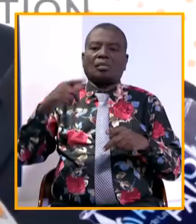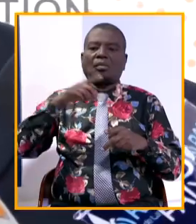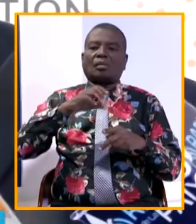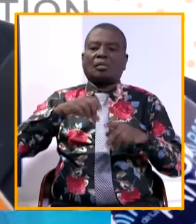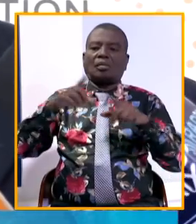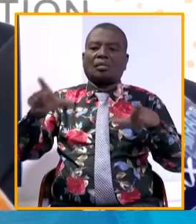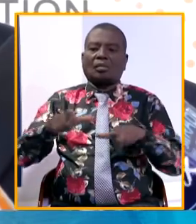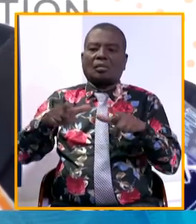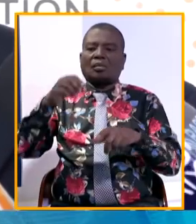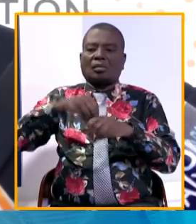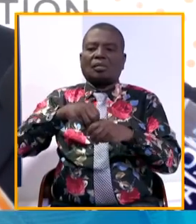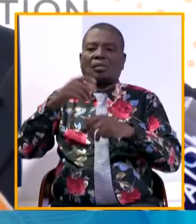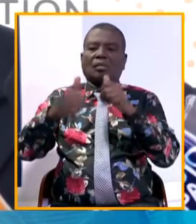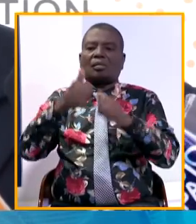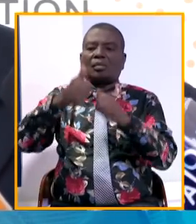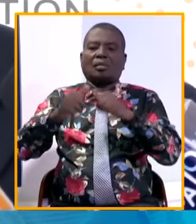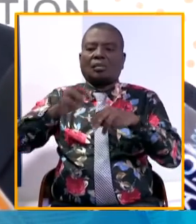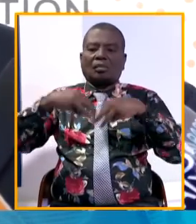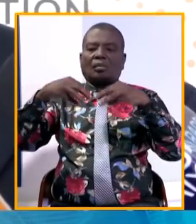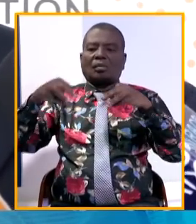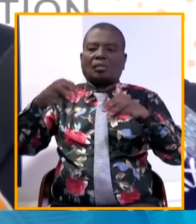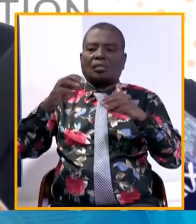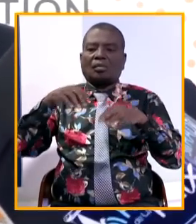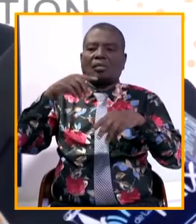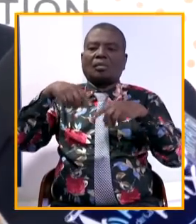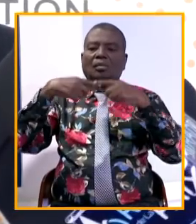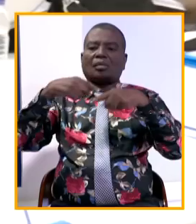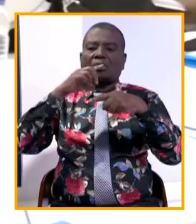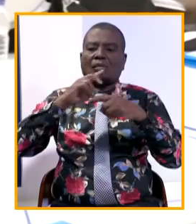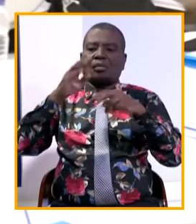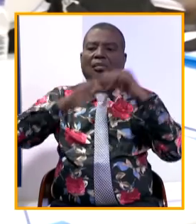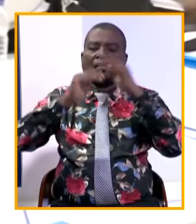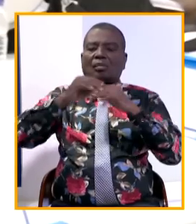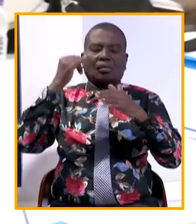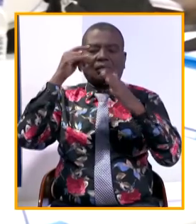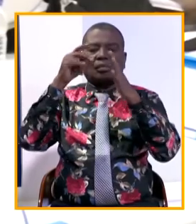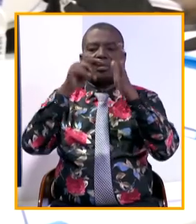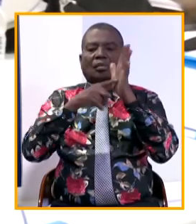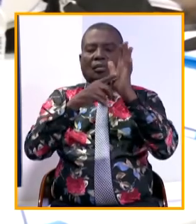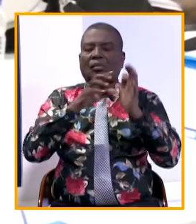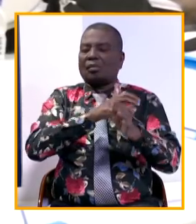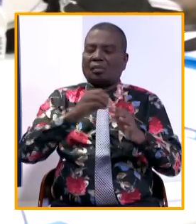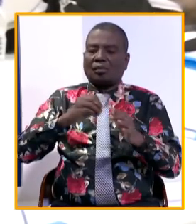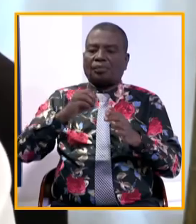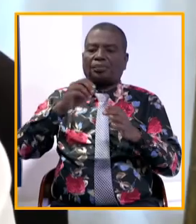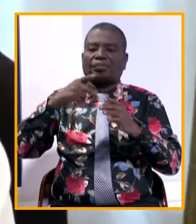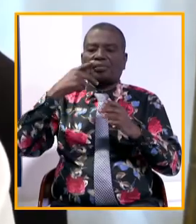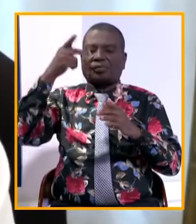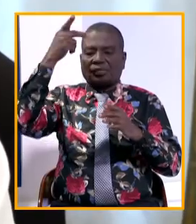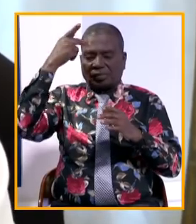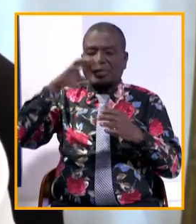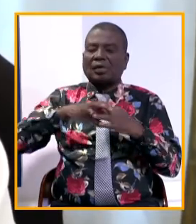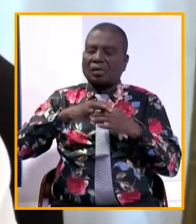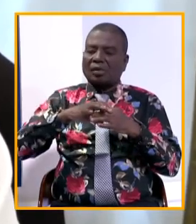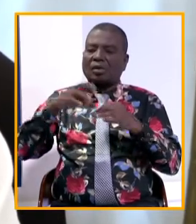localités dans lesquelles ces marchés vont être construits sont clairement identifiées. Les préfets de région, principaux acteurs de la sensibilisation